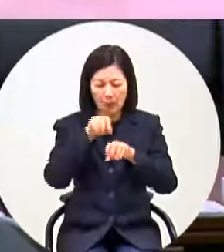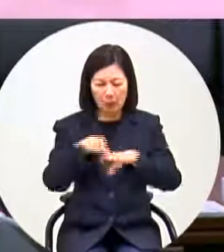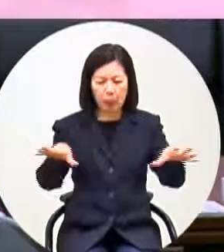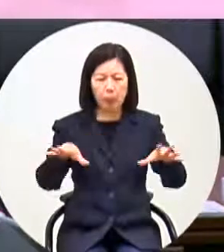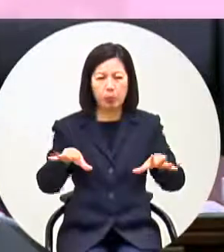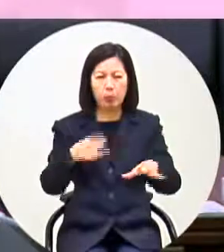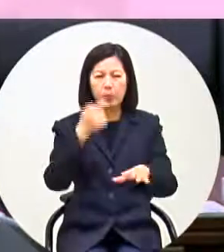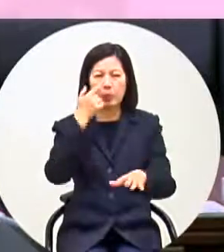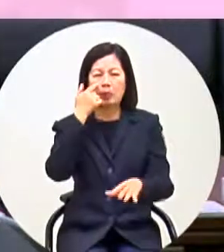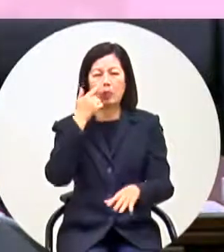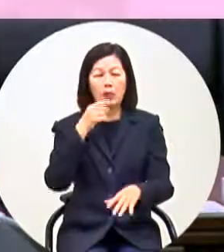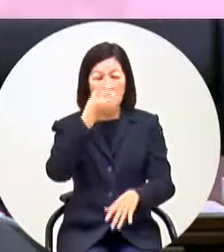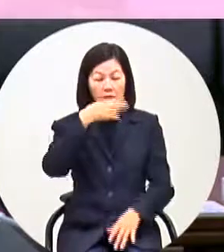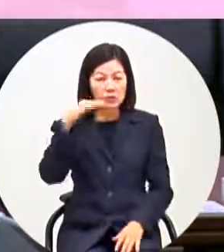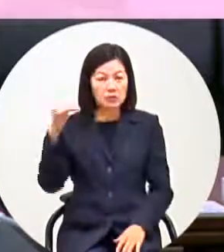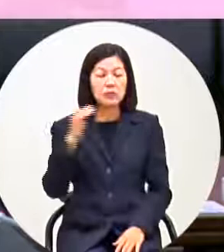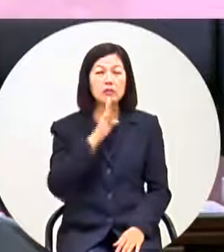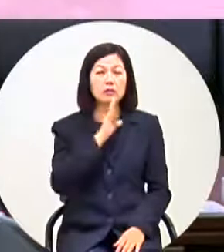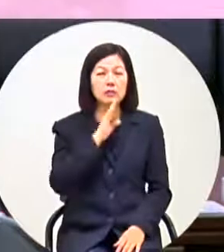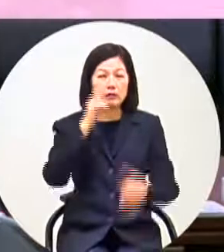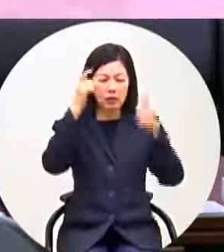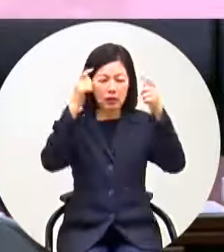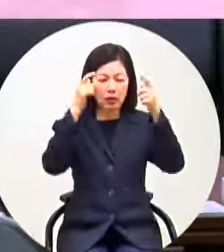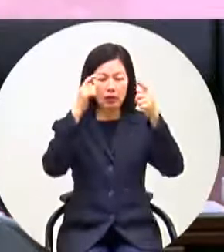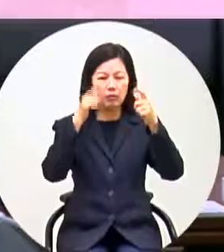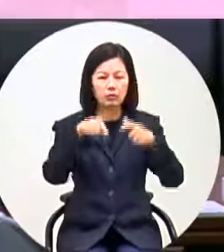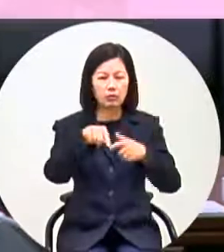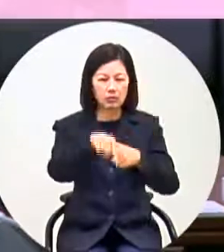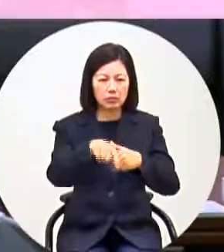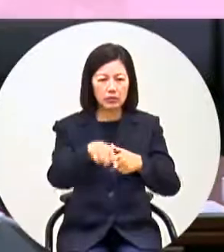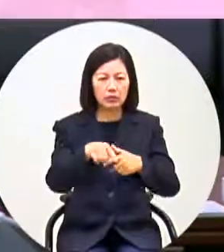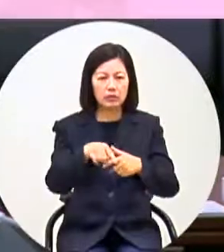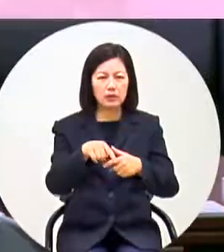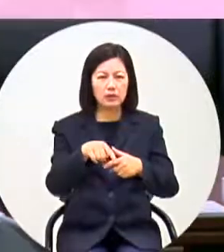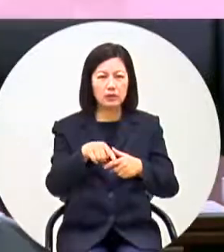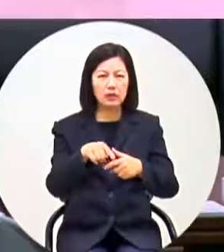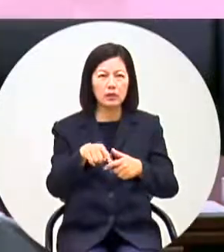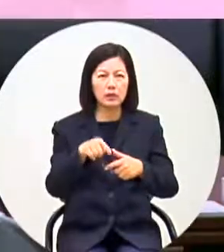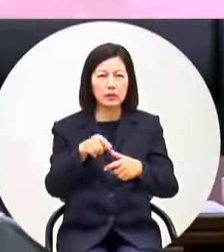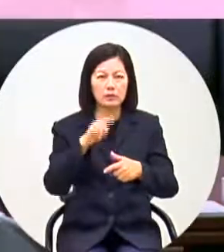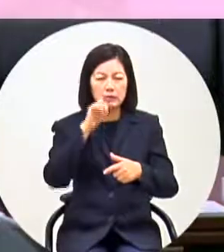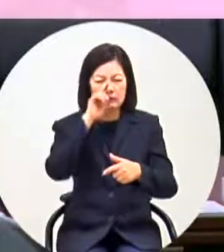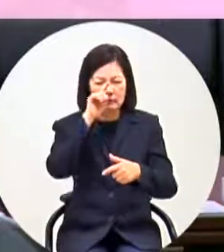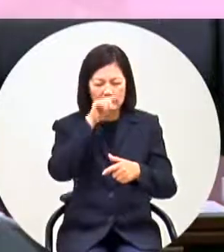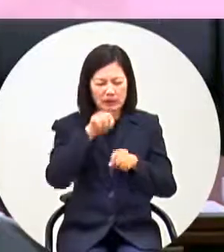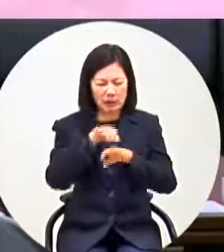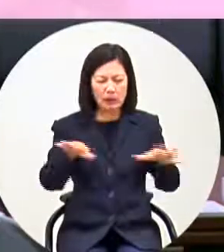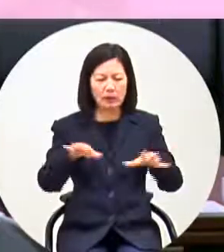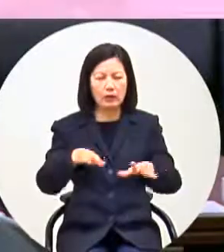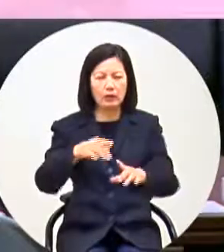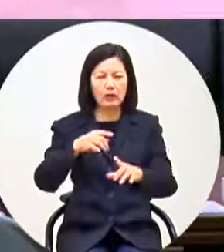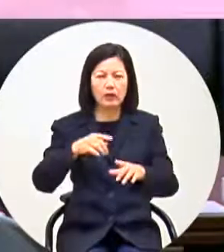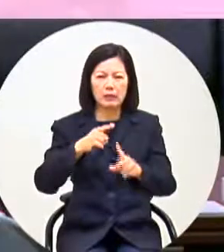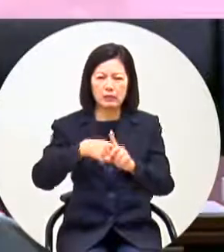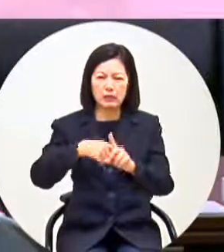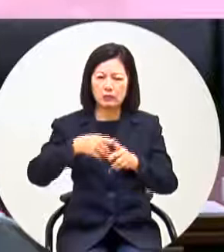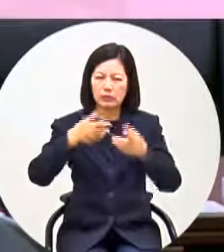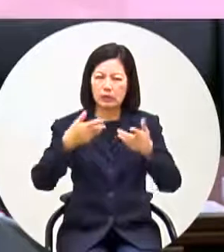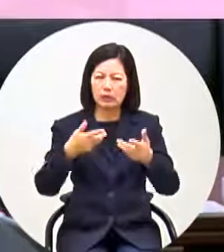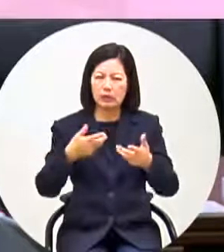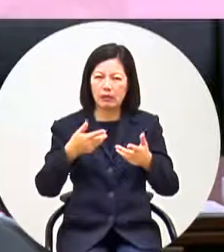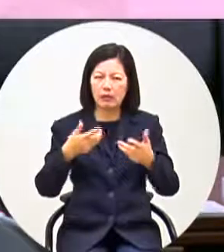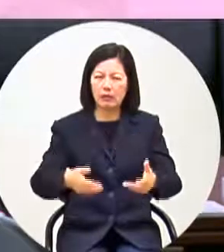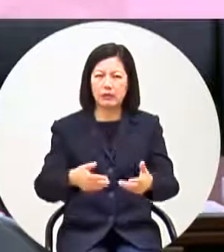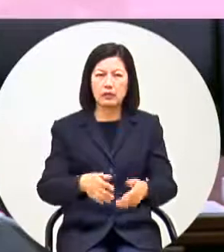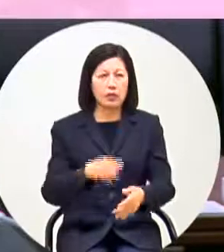哦，上严重一个空污的重灾区啦。所以本席在这建议讲哦，市长环保单位一